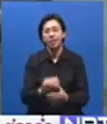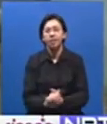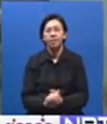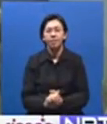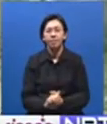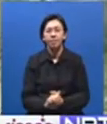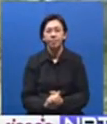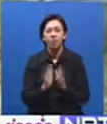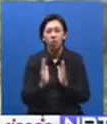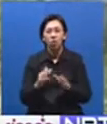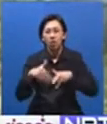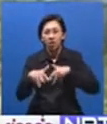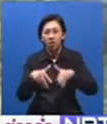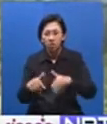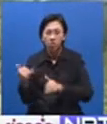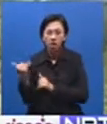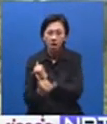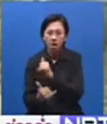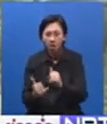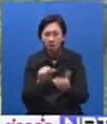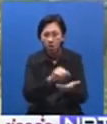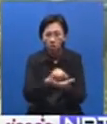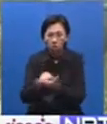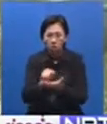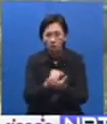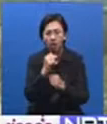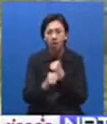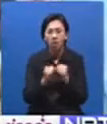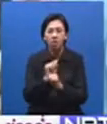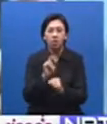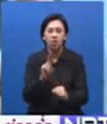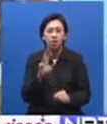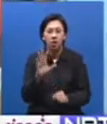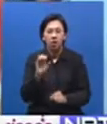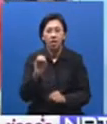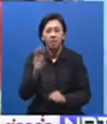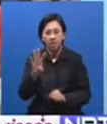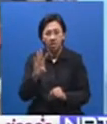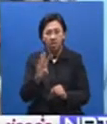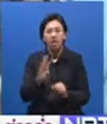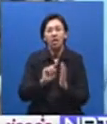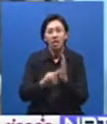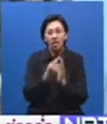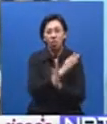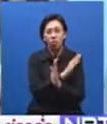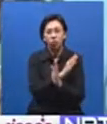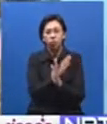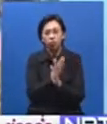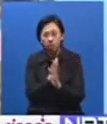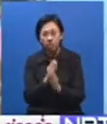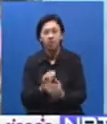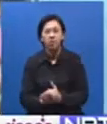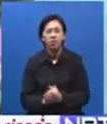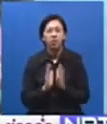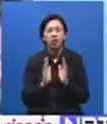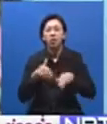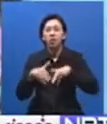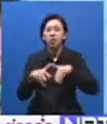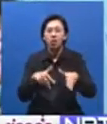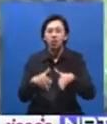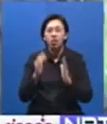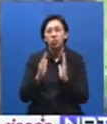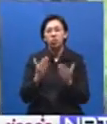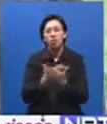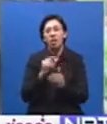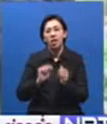ได้มีกลุ่มคนบุกรุกบริเวณดังกล่าวมาตั้งแต่ปีพ.ศ 2554ซึ่งกำนันตำบลซำและทดแทนจากอำเภอเมือง